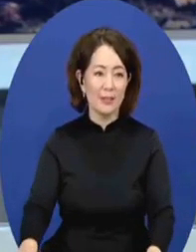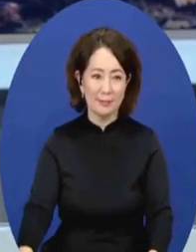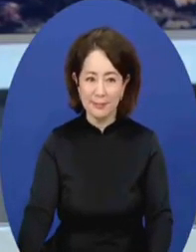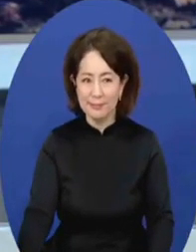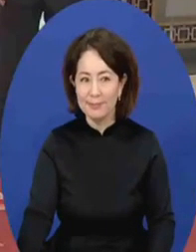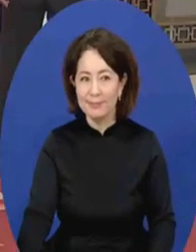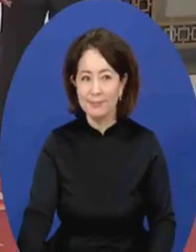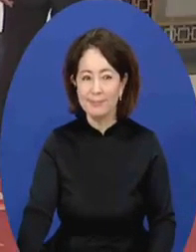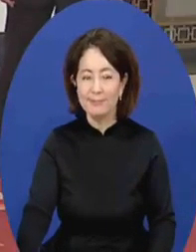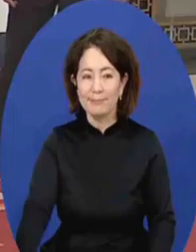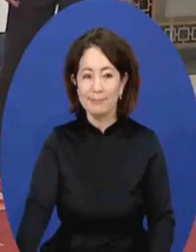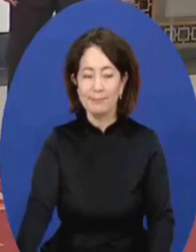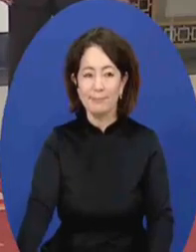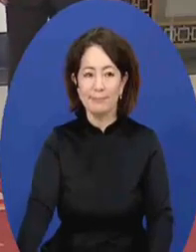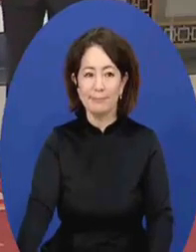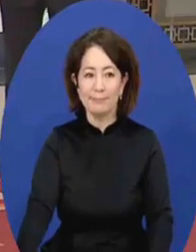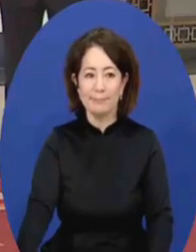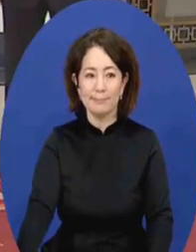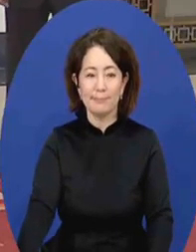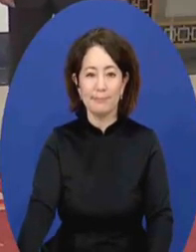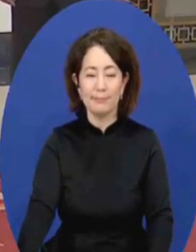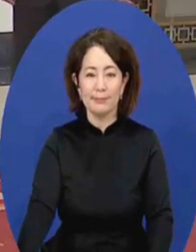өглөө.